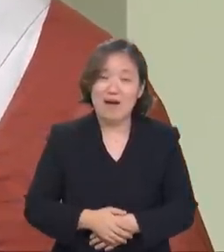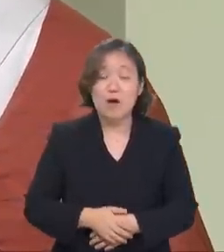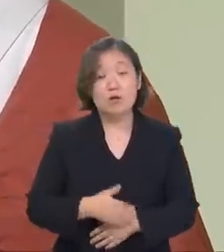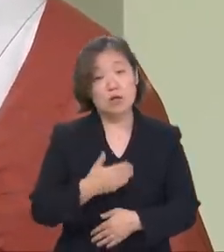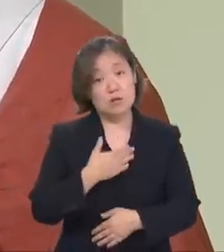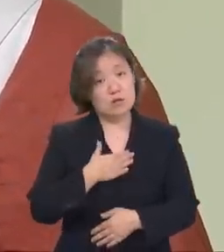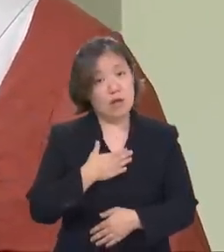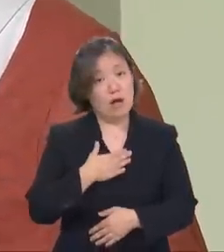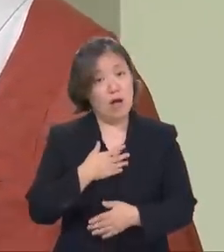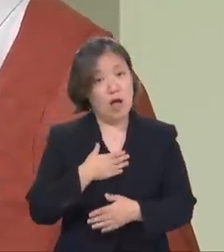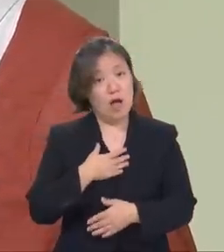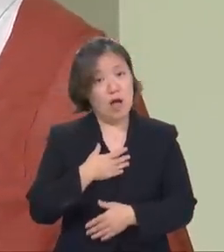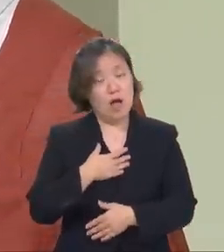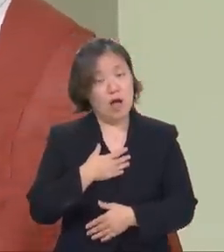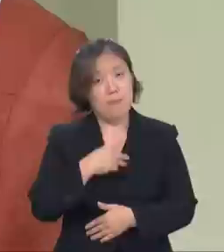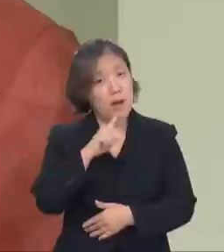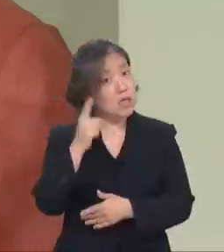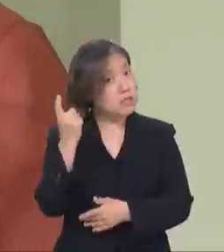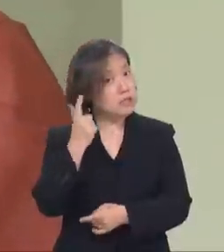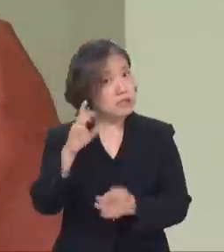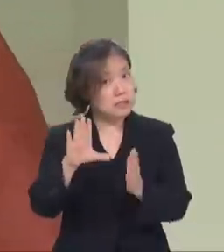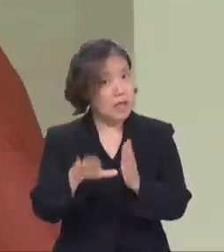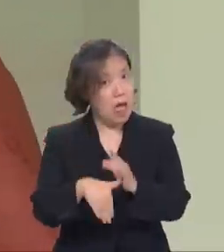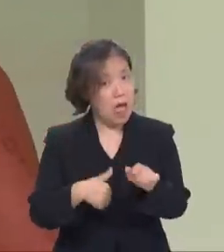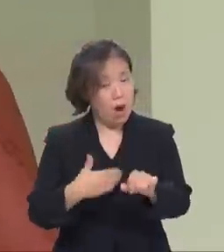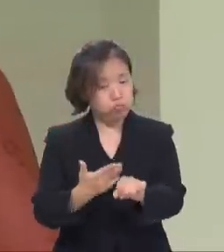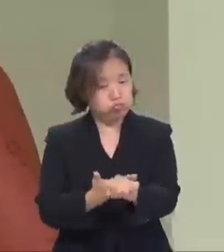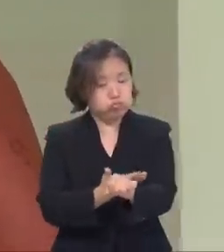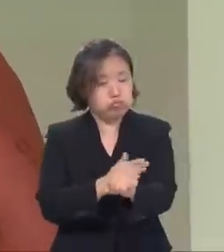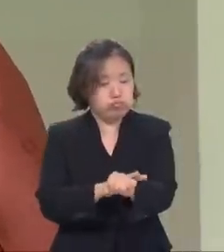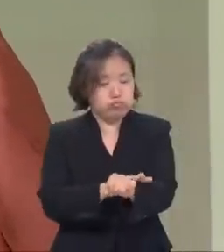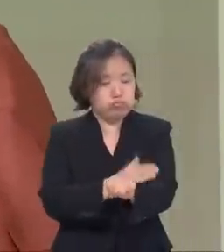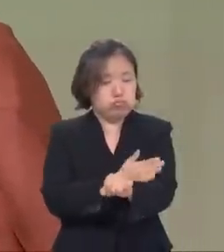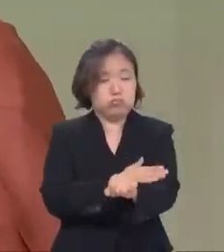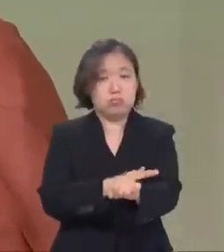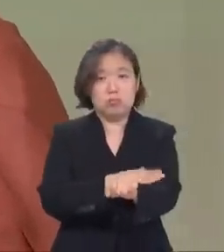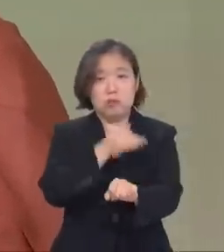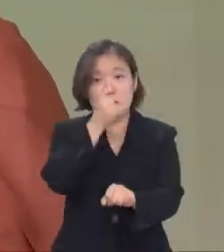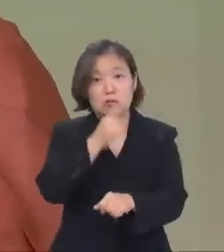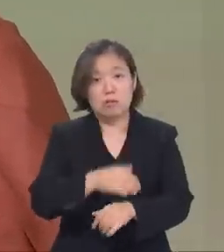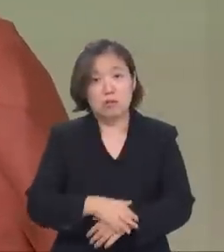순간 소름이 쫙 끼쳤어요